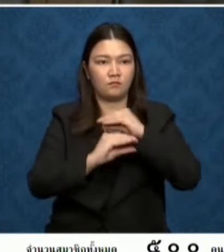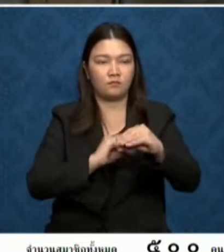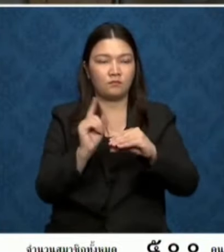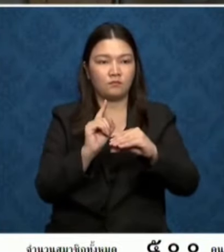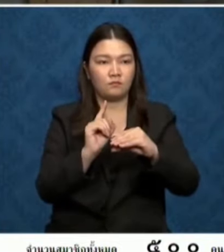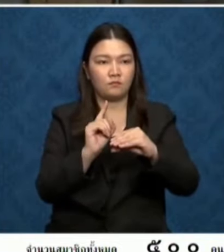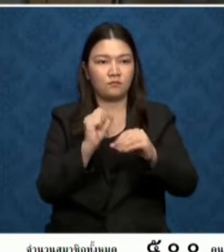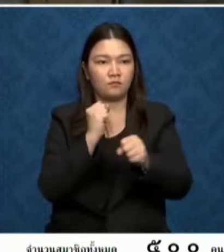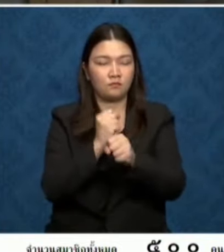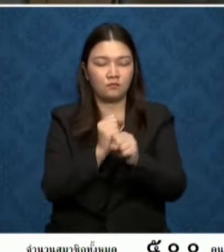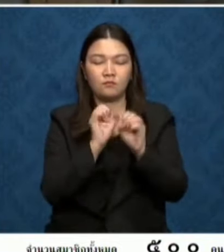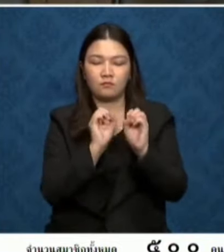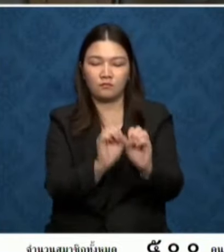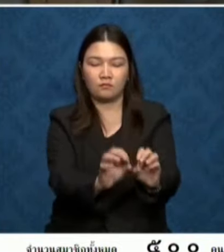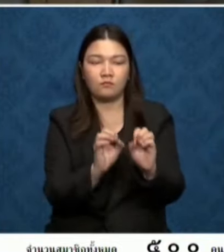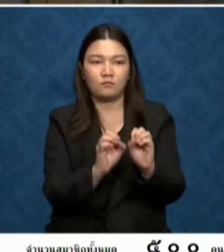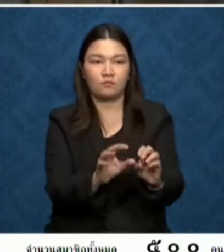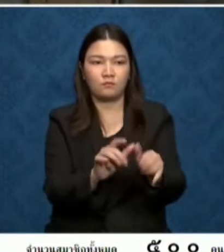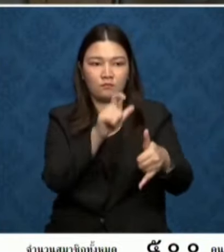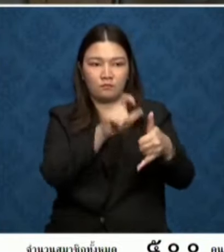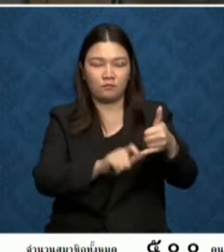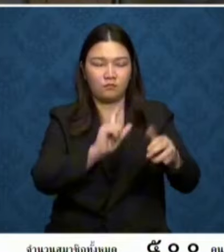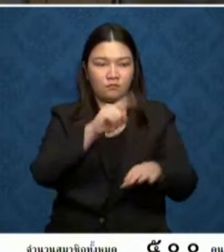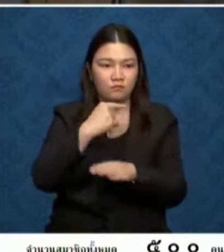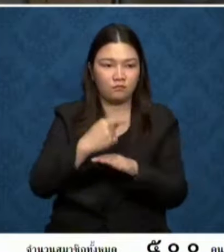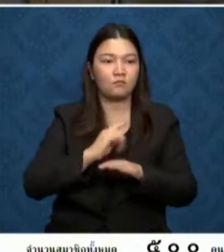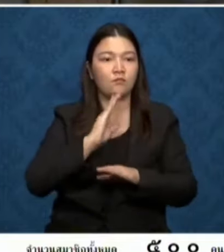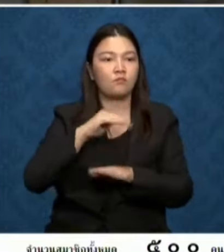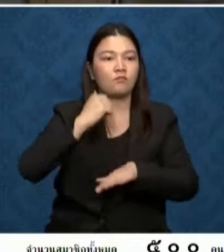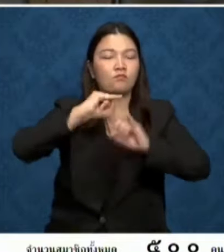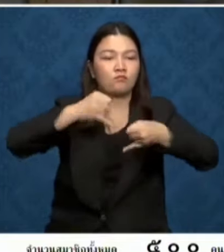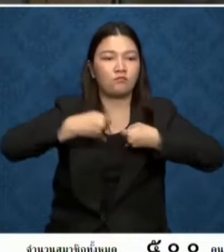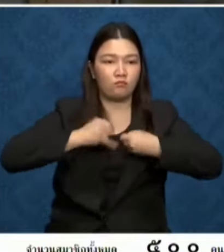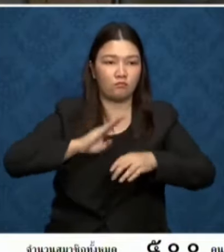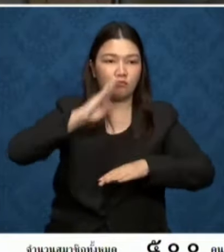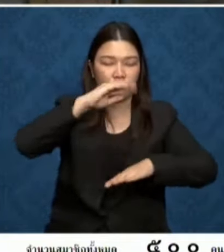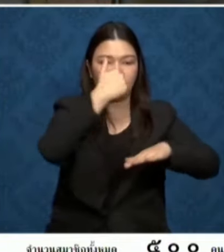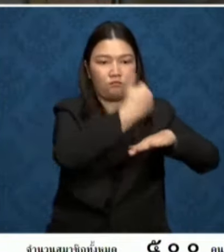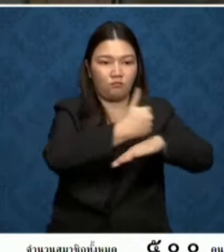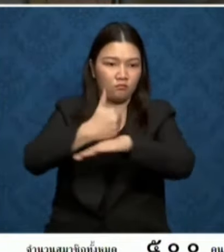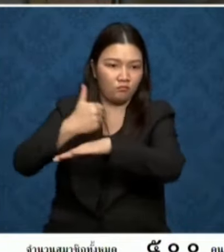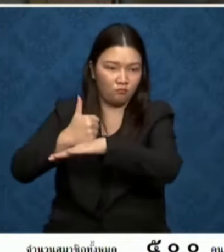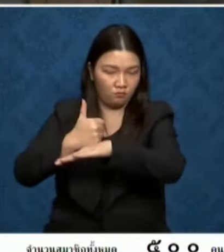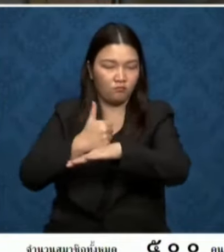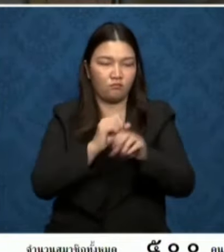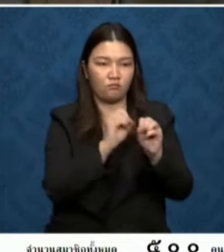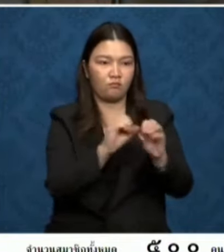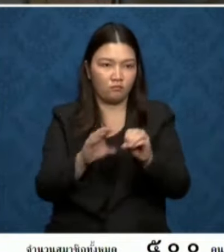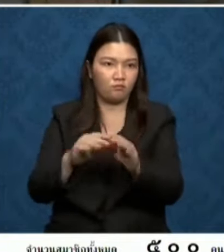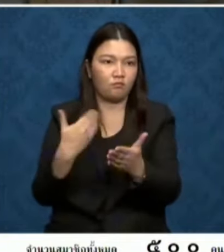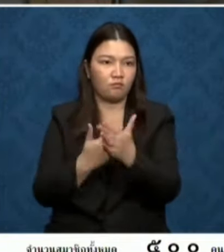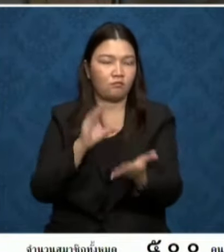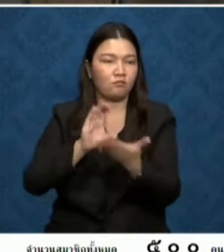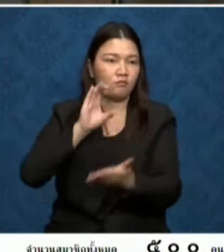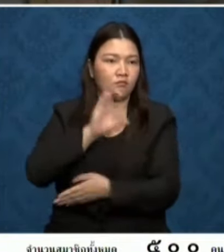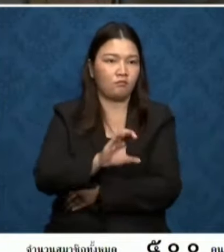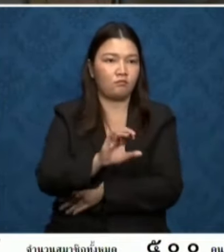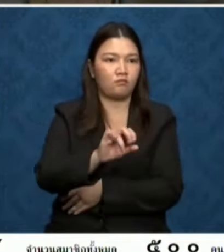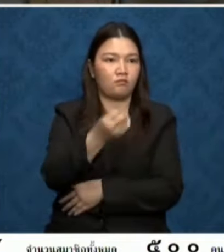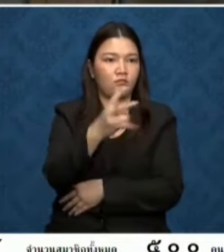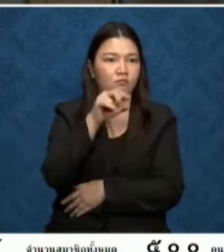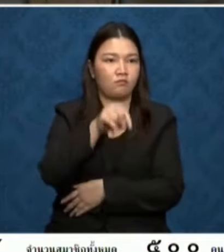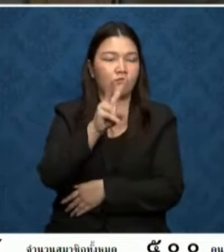ไว้เทรนนะครับสำหรับผู้บริหารนะครับซึ่งมีมูลค่าถึง 17.32 ล้านบาทนะครับมี